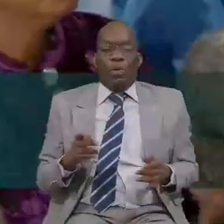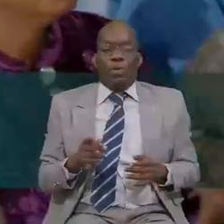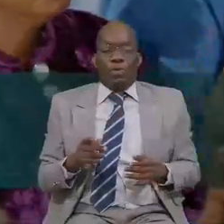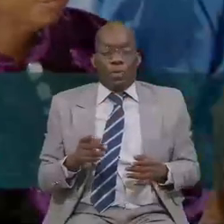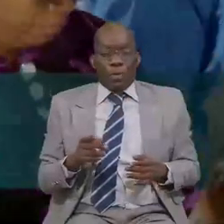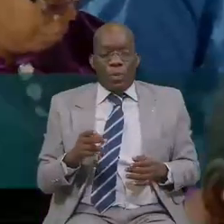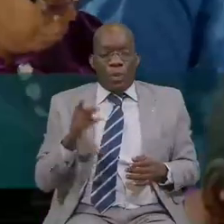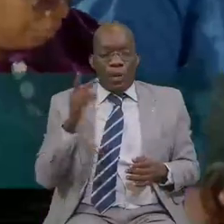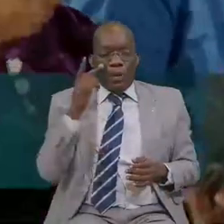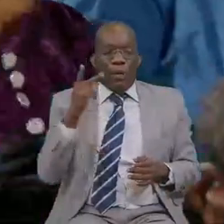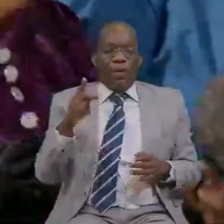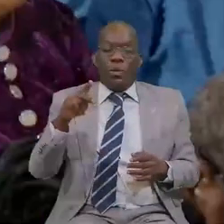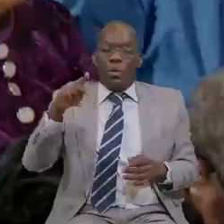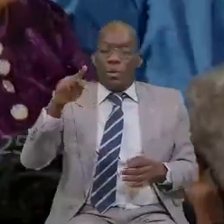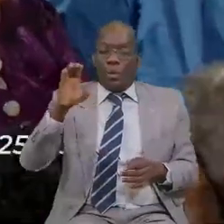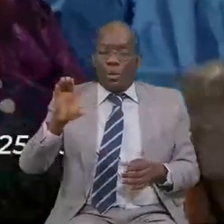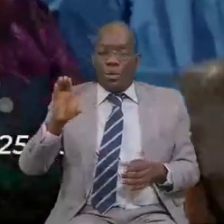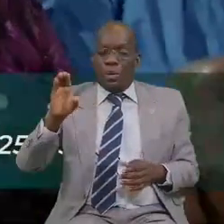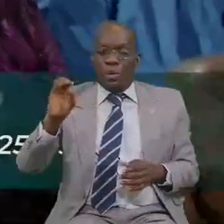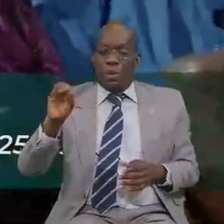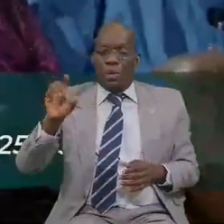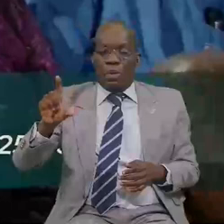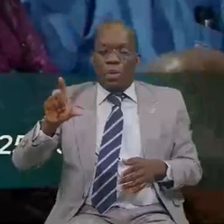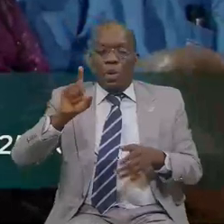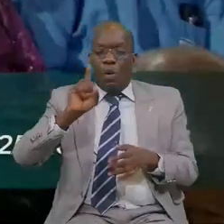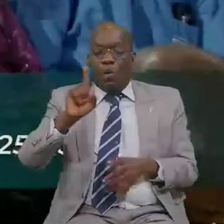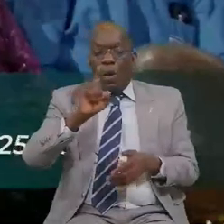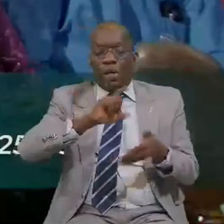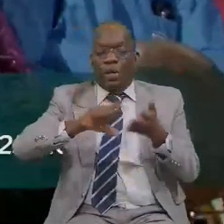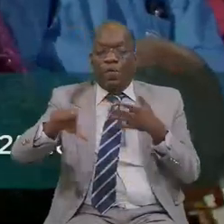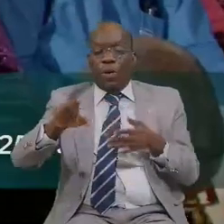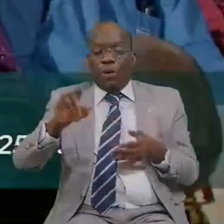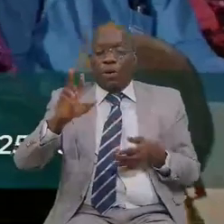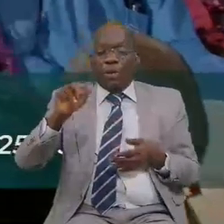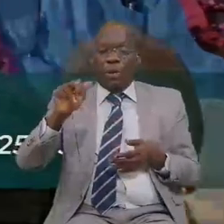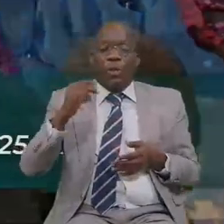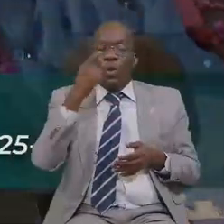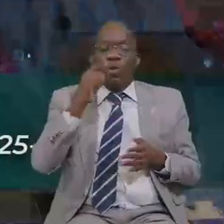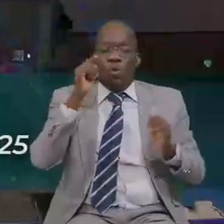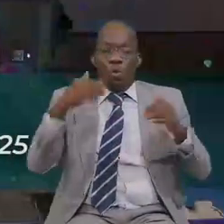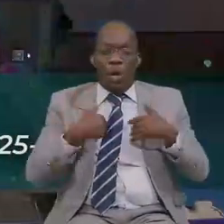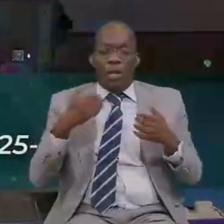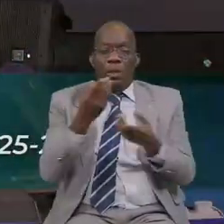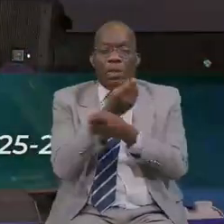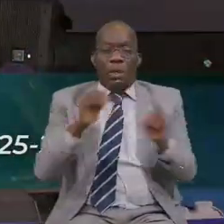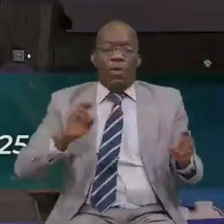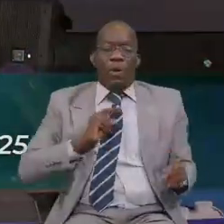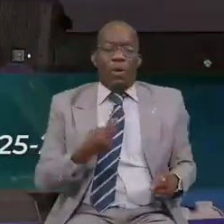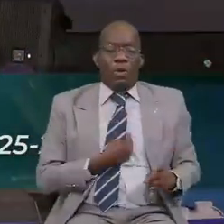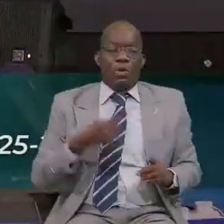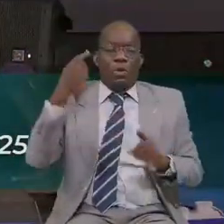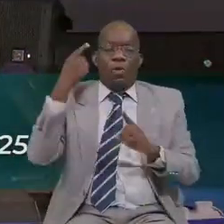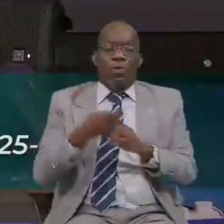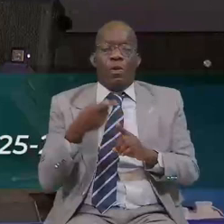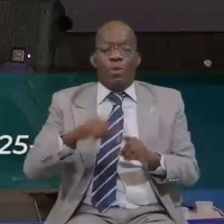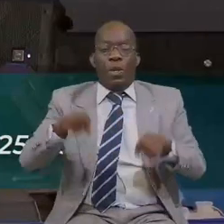Colossiens chapitre 1, verset 13, qui nous a délivrés de la